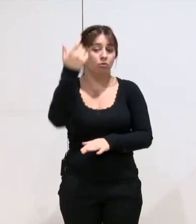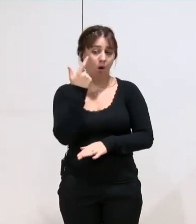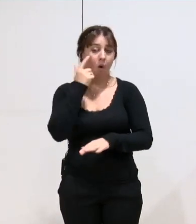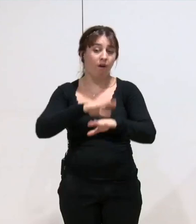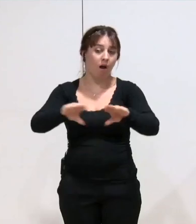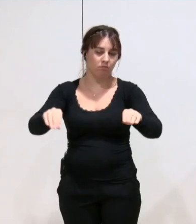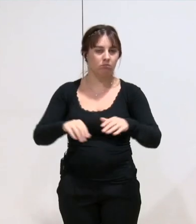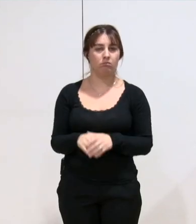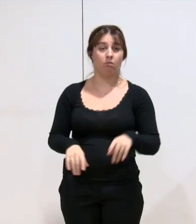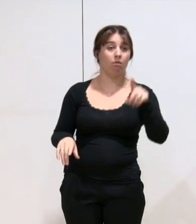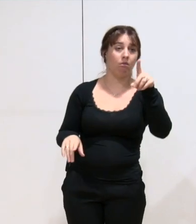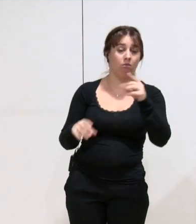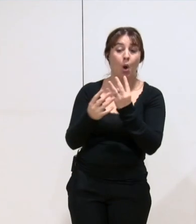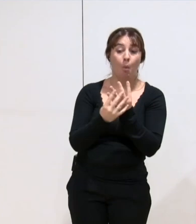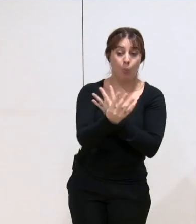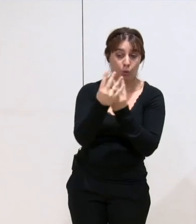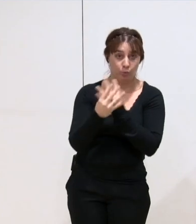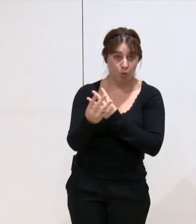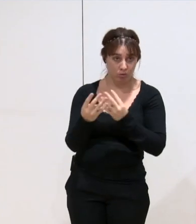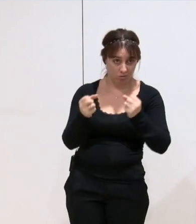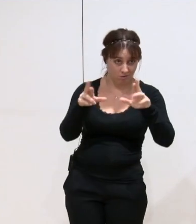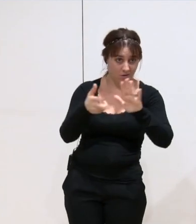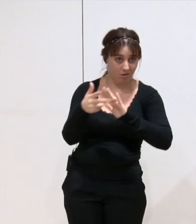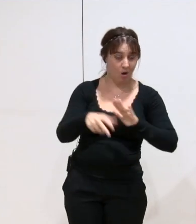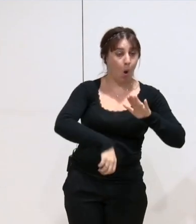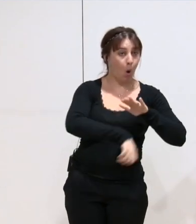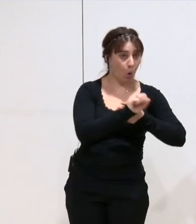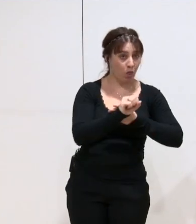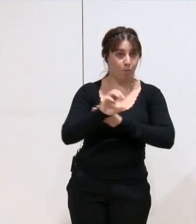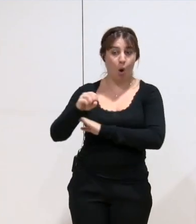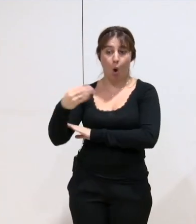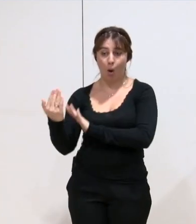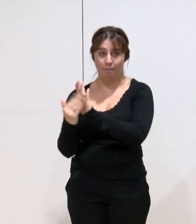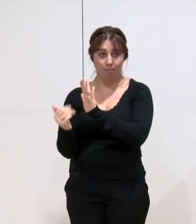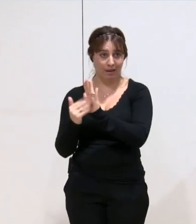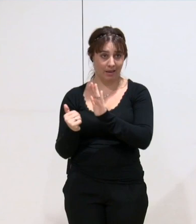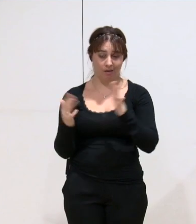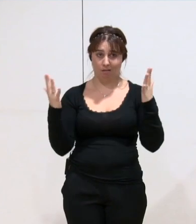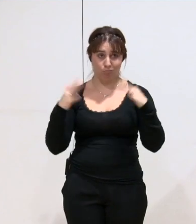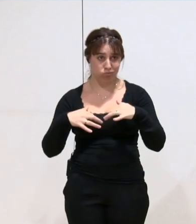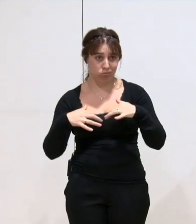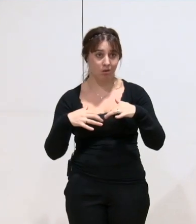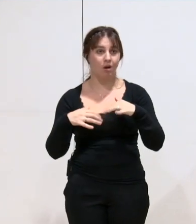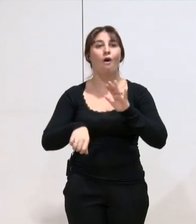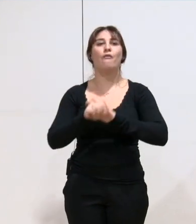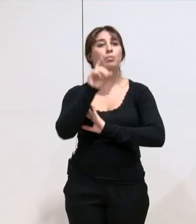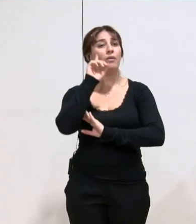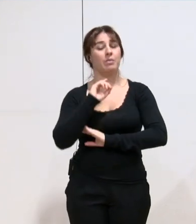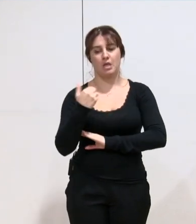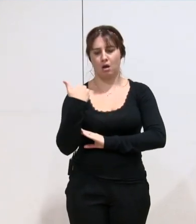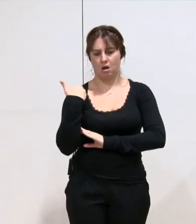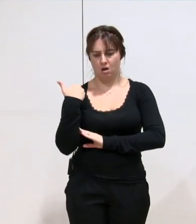Alors, sur l'état de la pelouse, je peux vous confirmer que le match Grenoble-OM Olympique de Marseille, mais qui était du football féminin, qui s'est